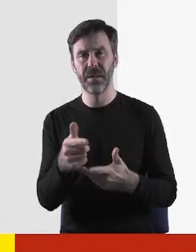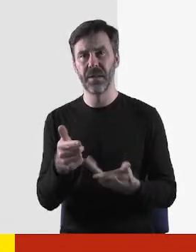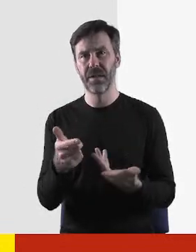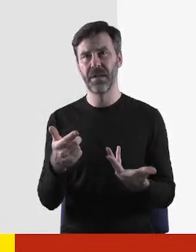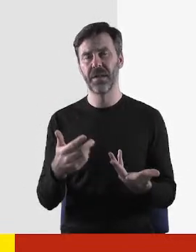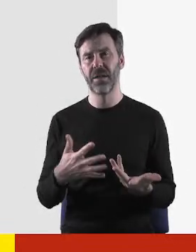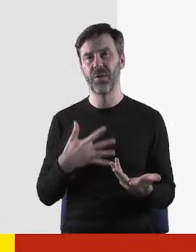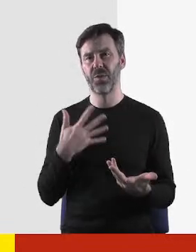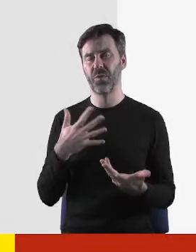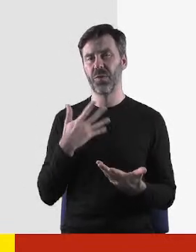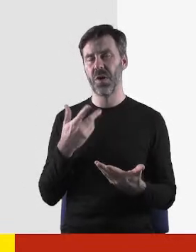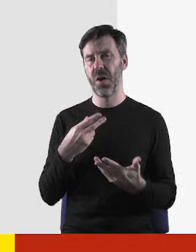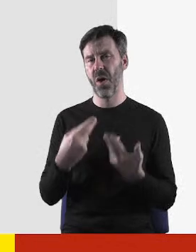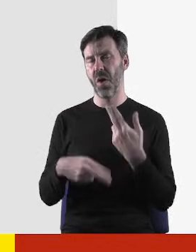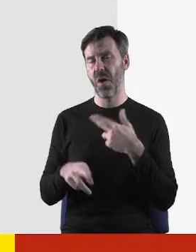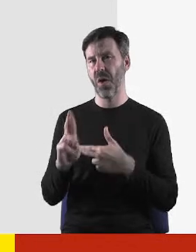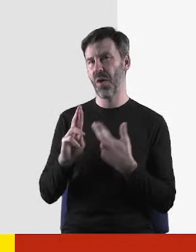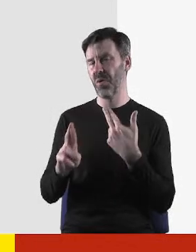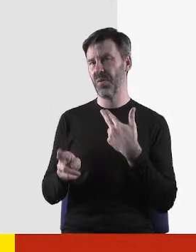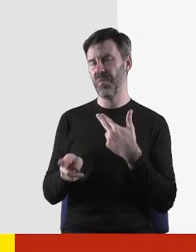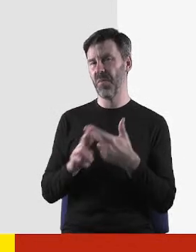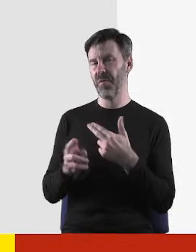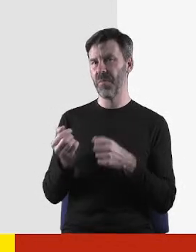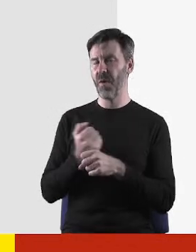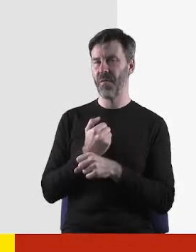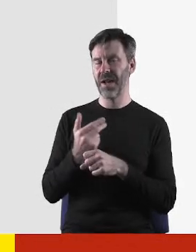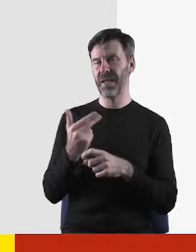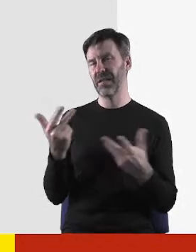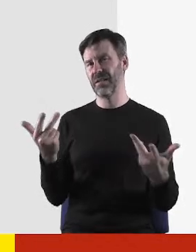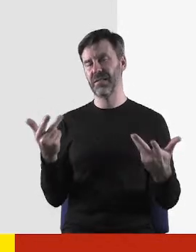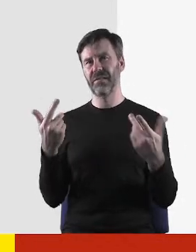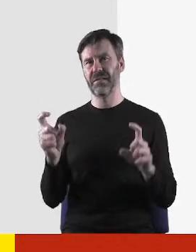lakonicznym dla mnie, zbyt lakoniczną dla mnie informacją. Dziękuję.